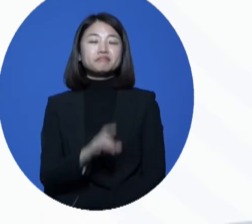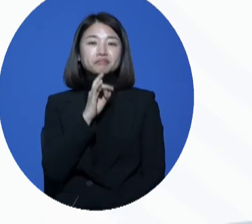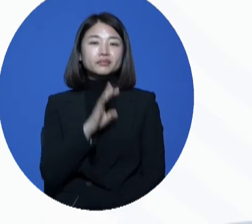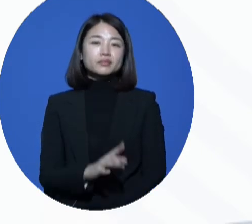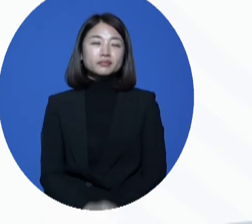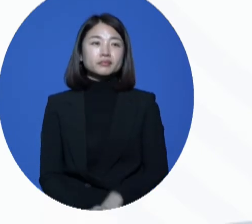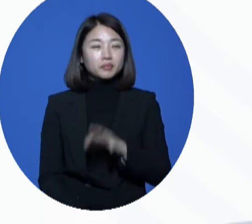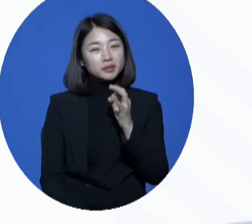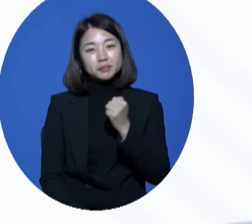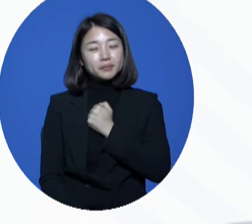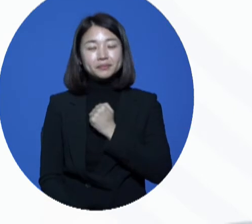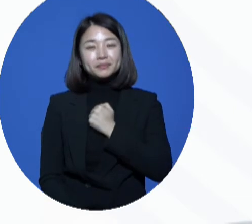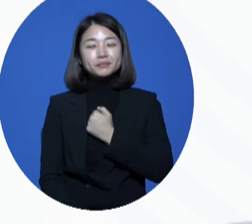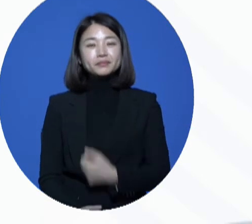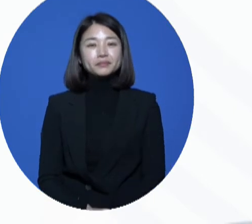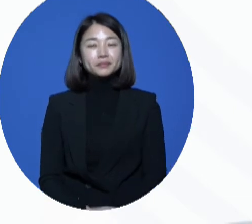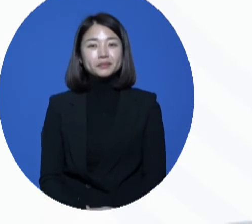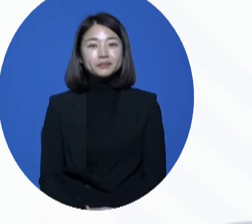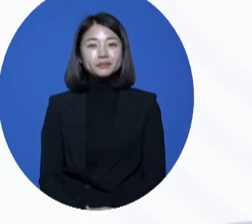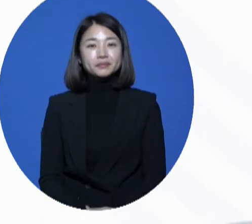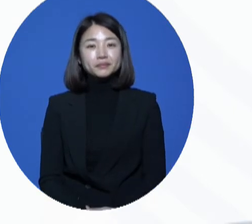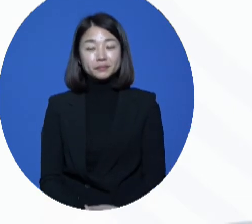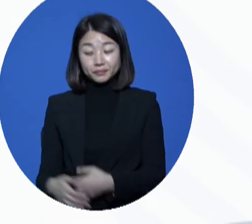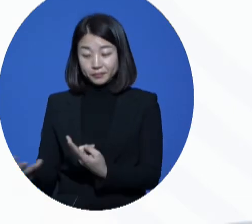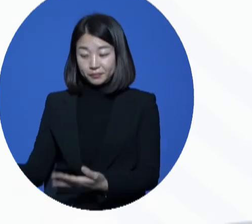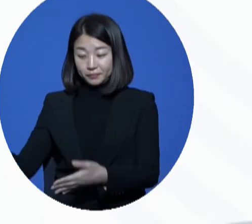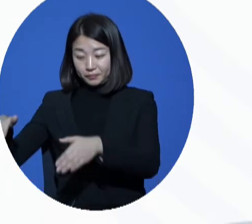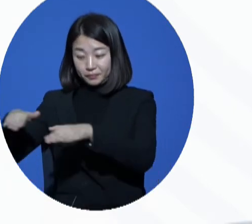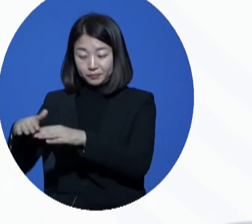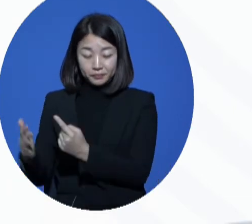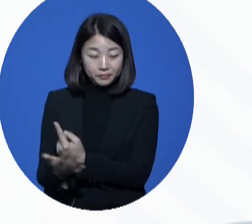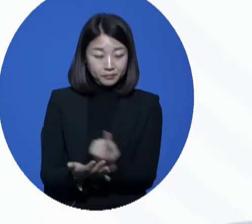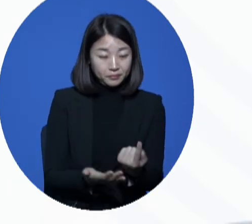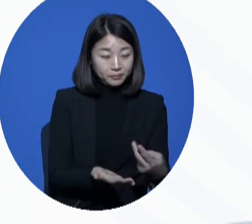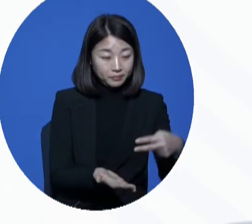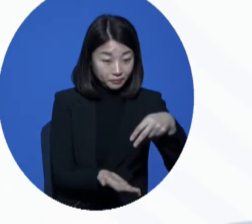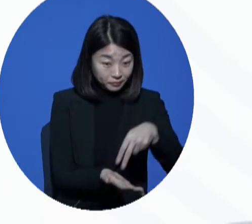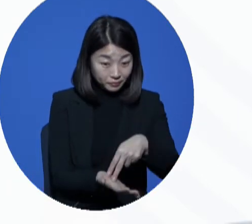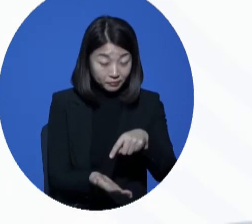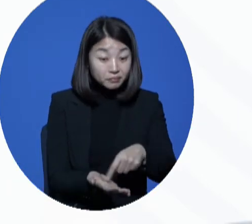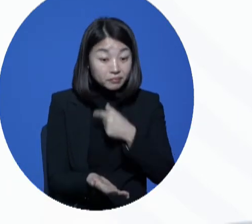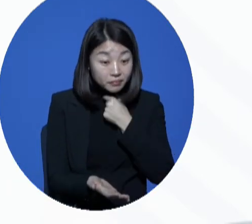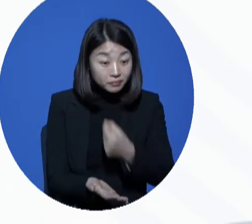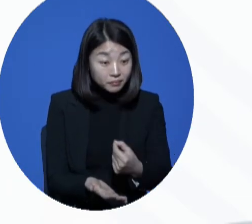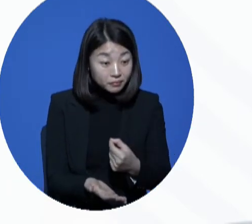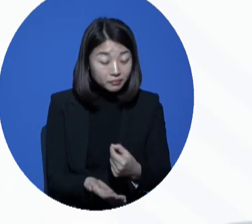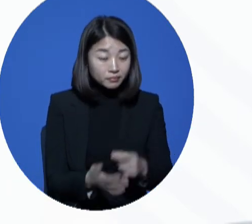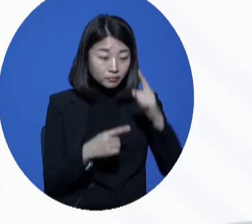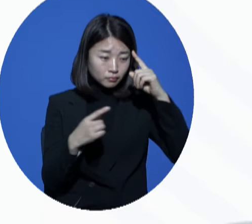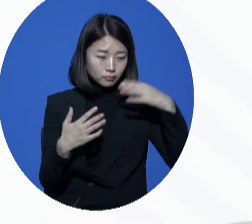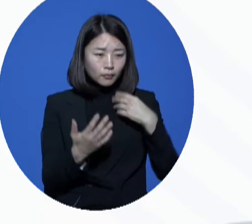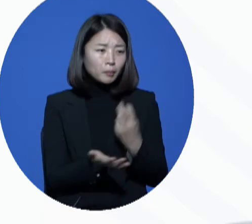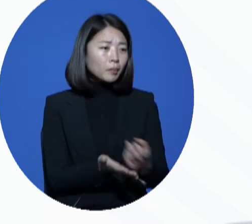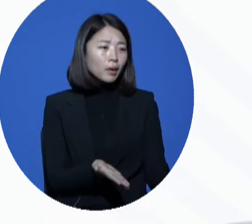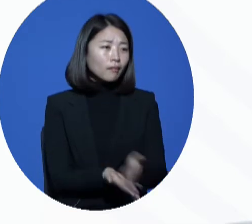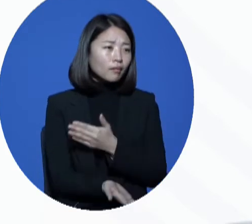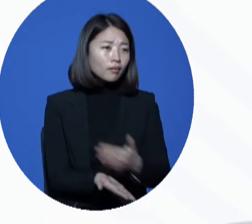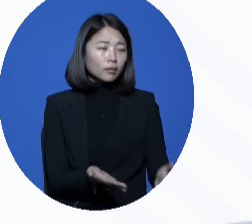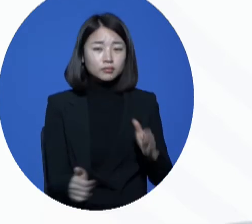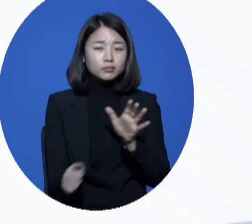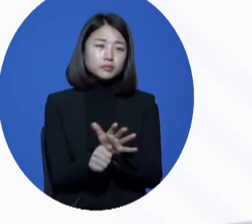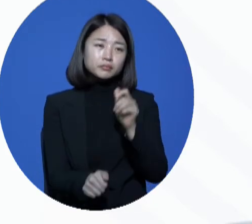있습니다. 굉장히 답답하죠. 그리고 긴급 탈시설 지원은 뭐 법적 근거가 없다라는 이야기는 정부가 맨날 하니까요.